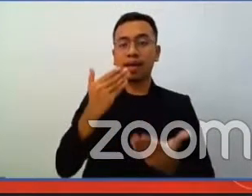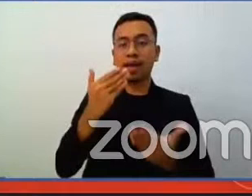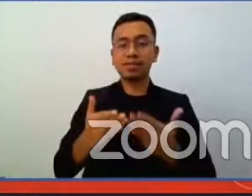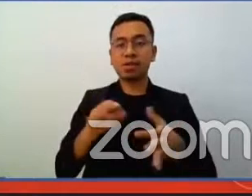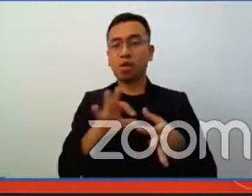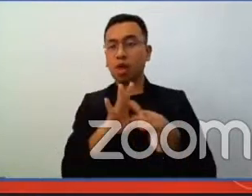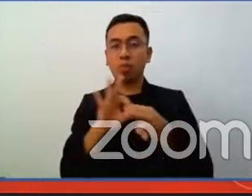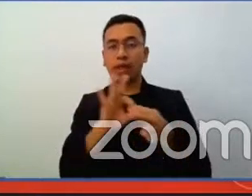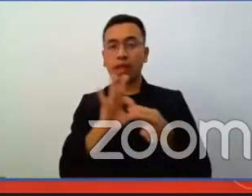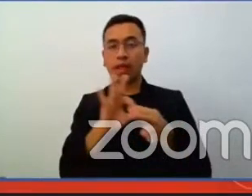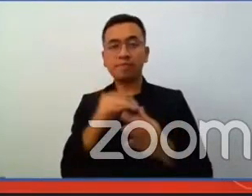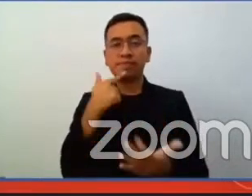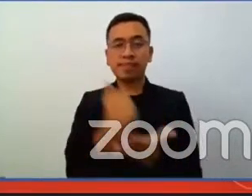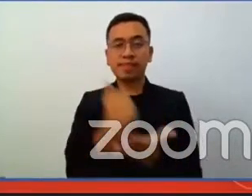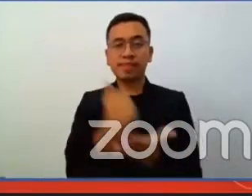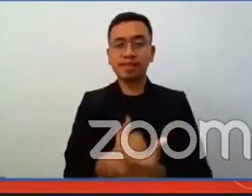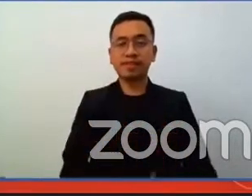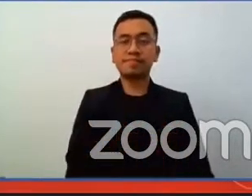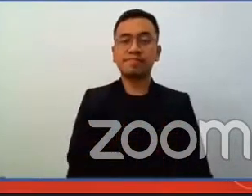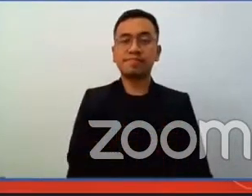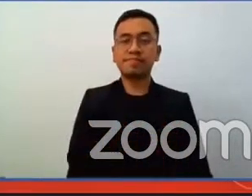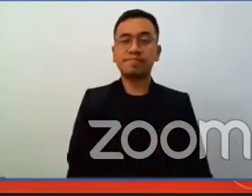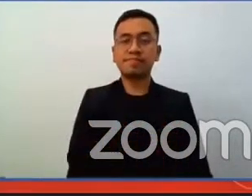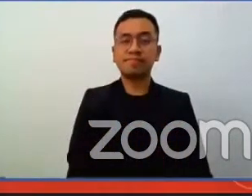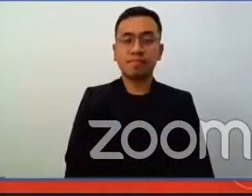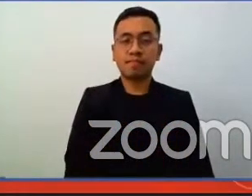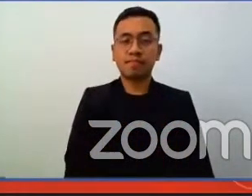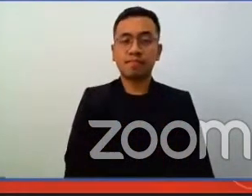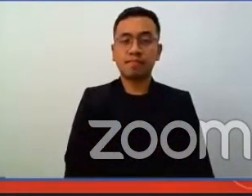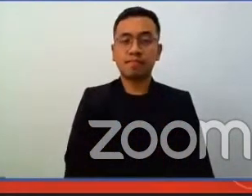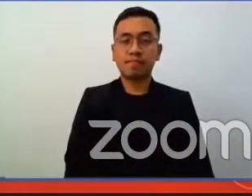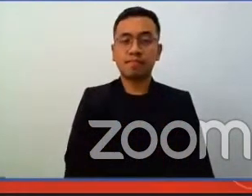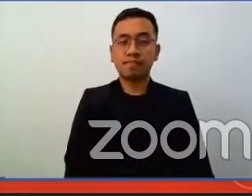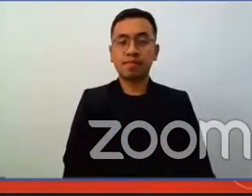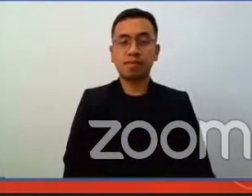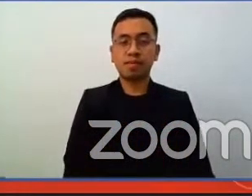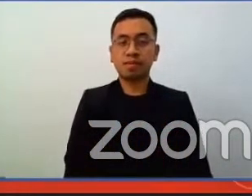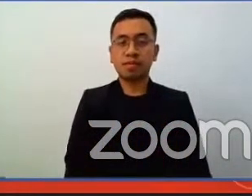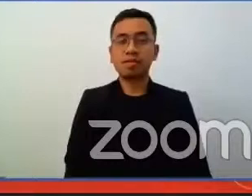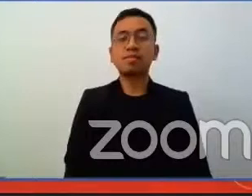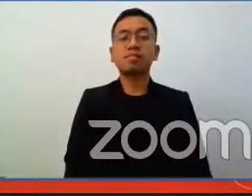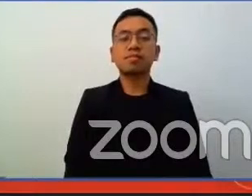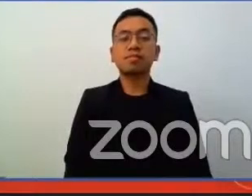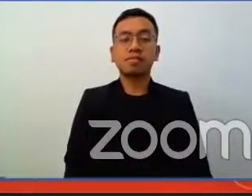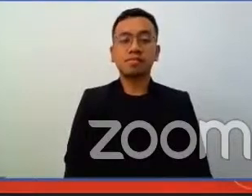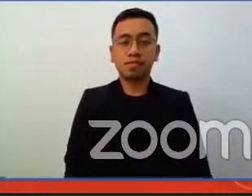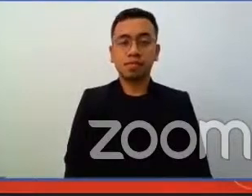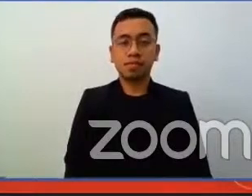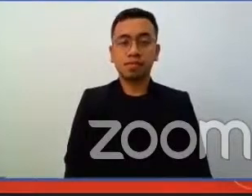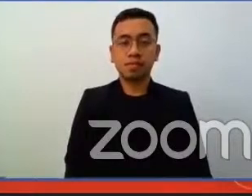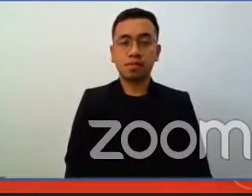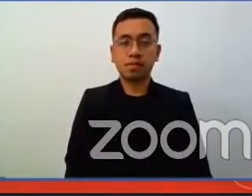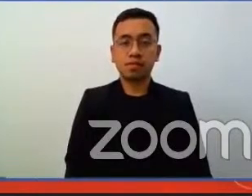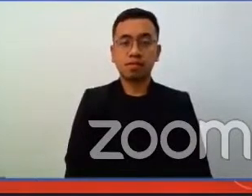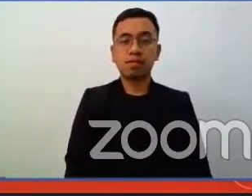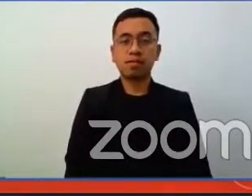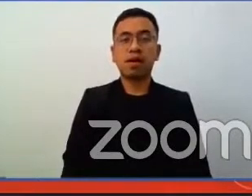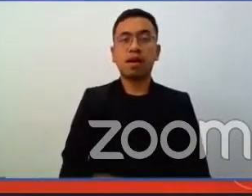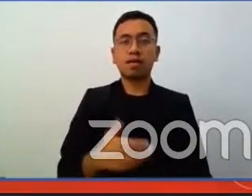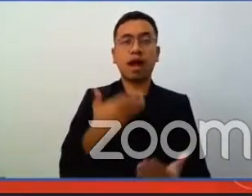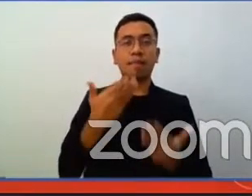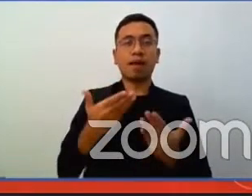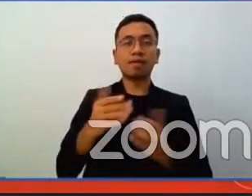menekankan aspek kolaboratif ini. Kalau kita lihat games multi-user seperti Counter-Strike, kemudian